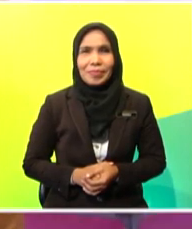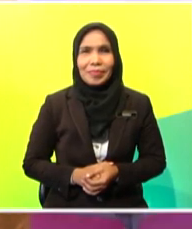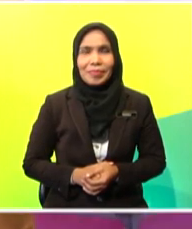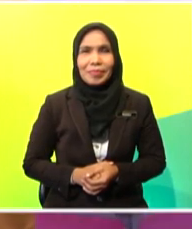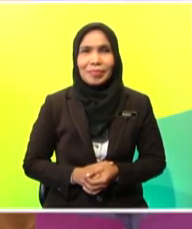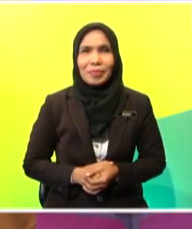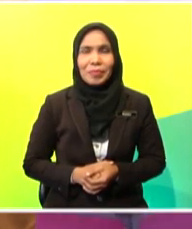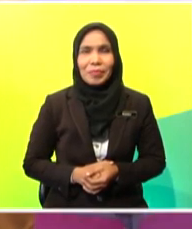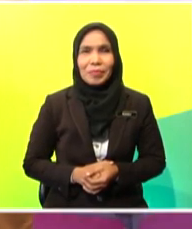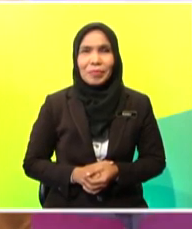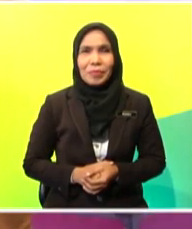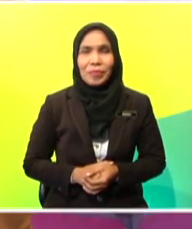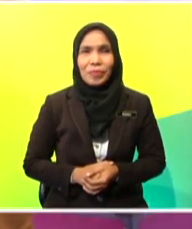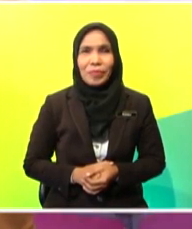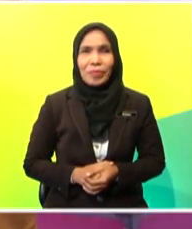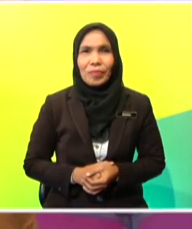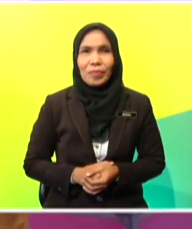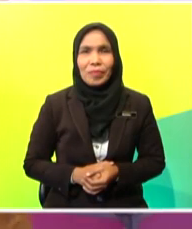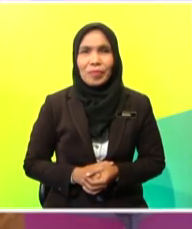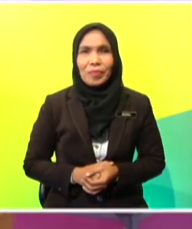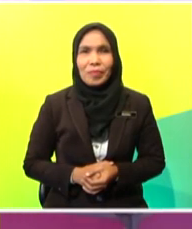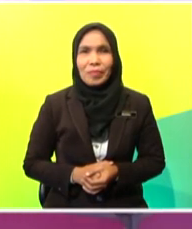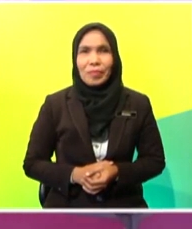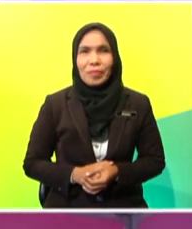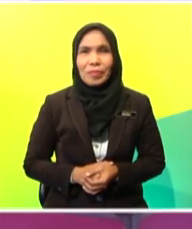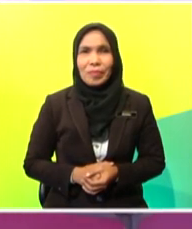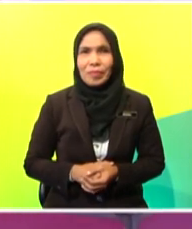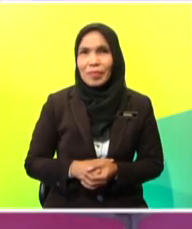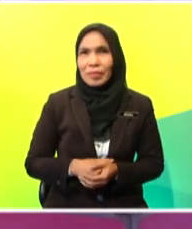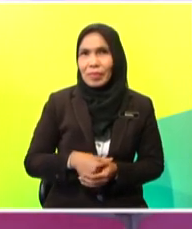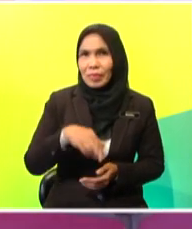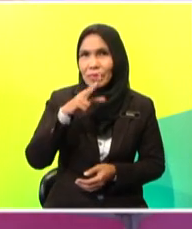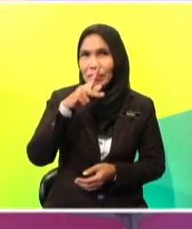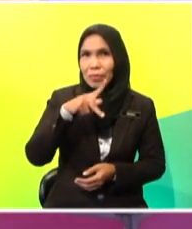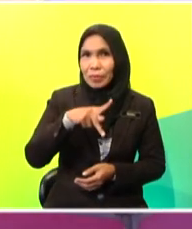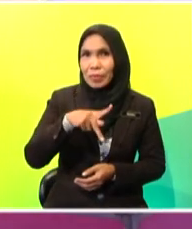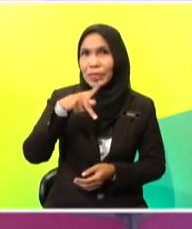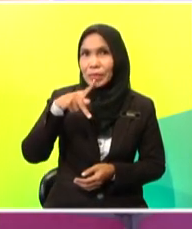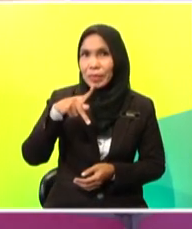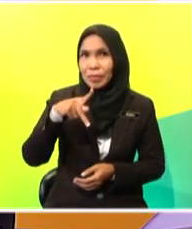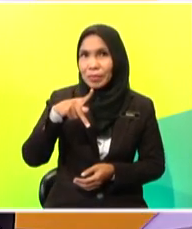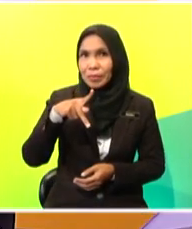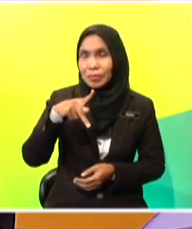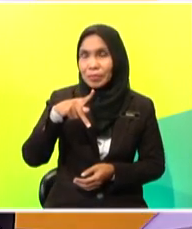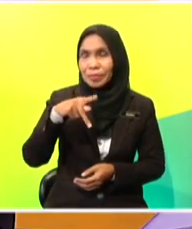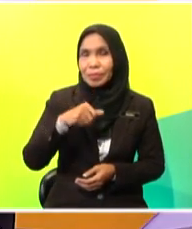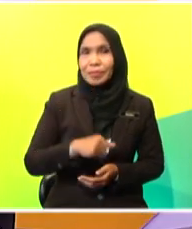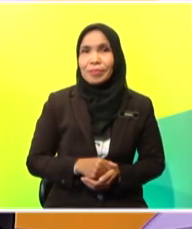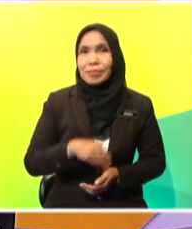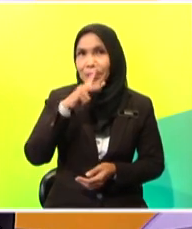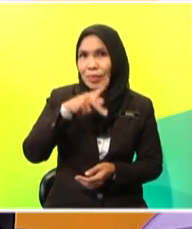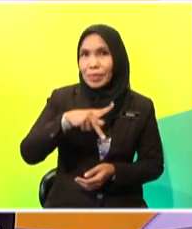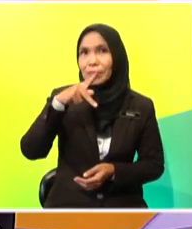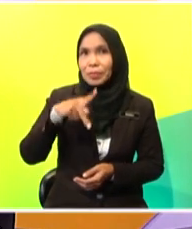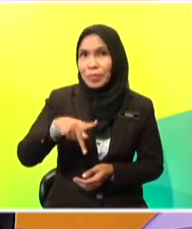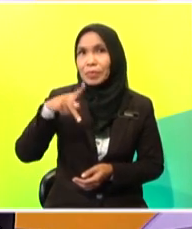huruf apalagi Karina huruf pipi untuk Hai afive